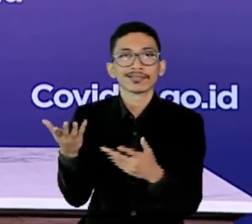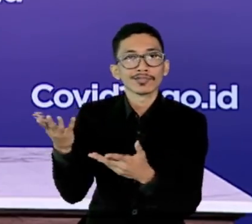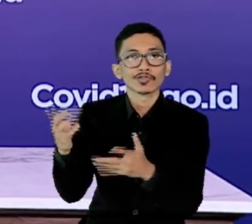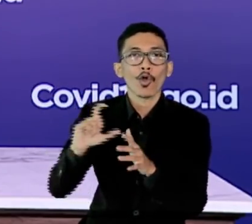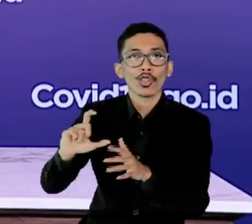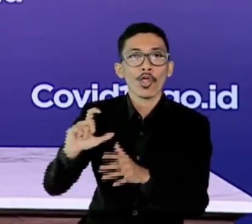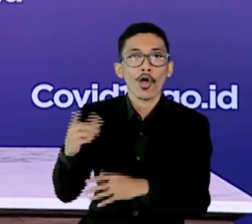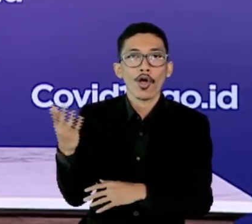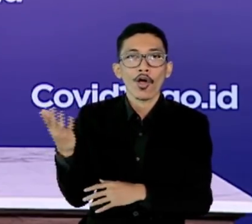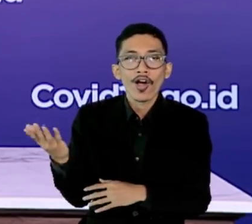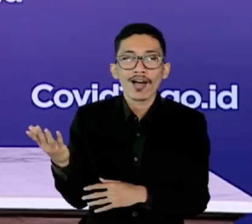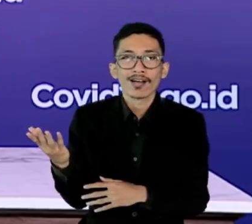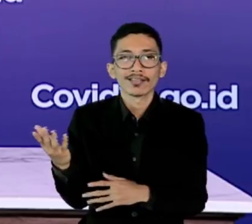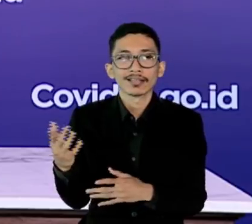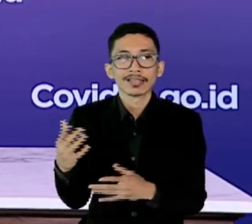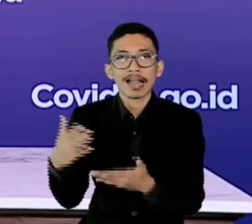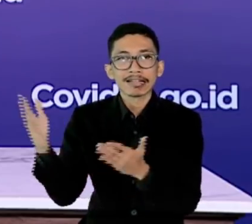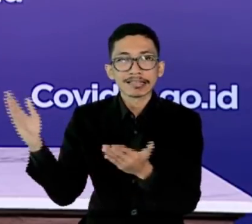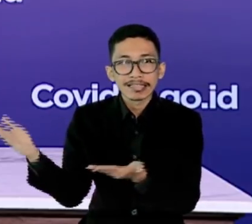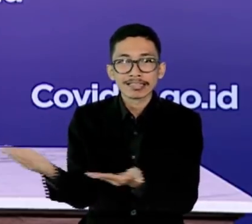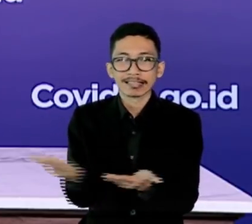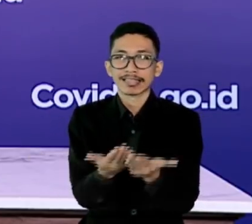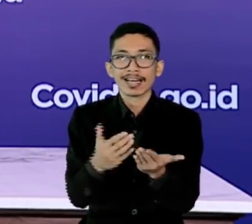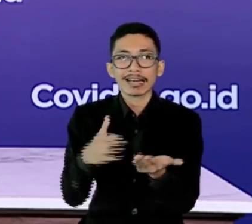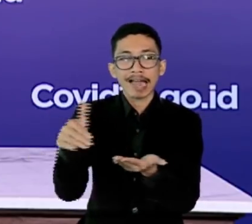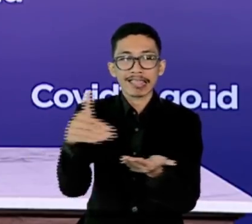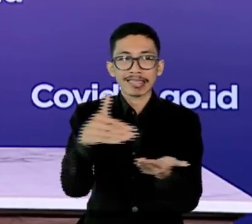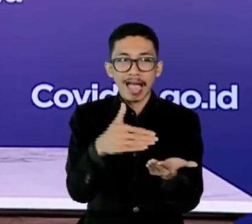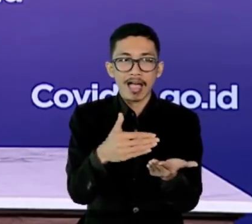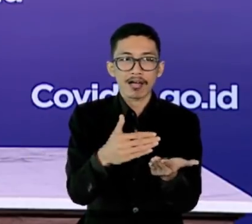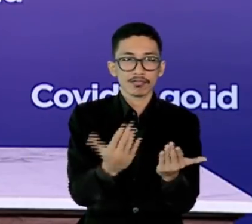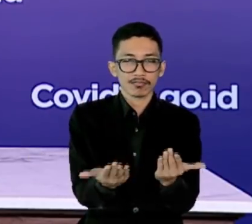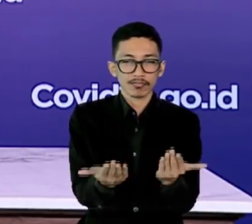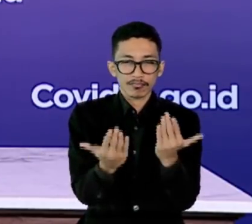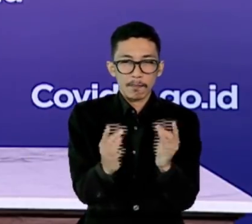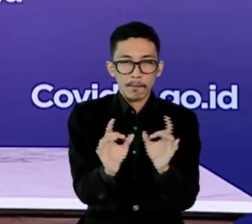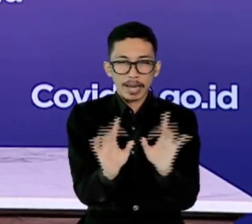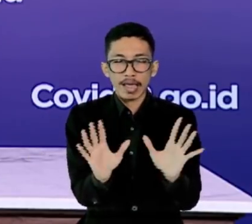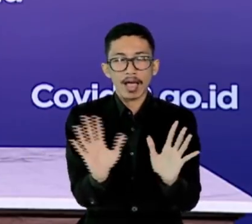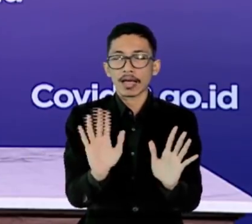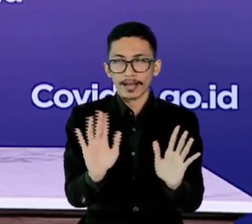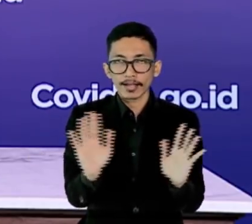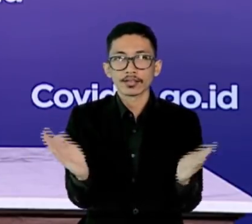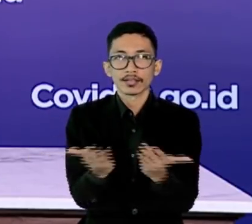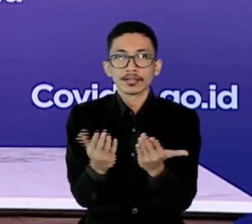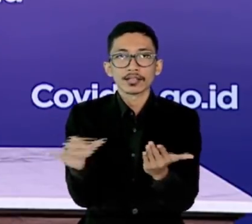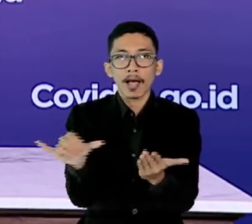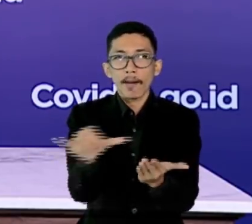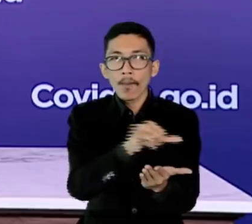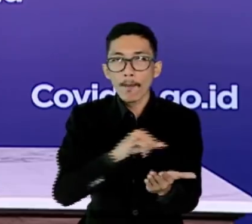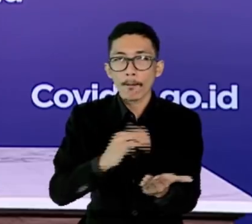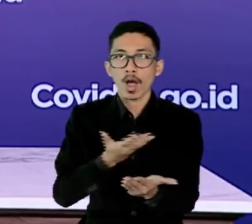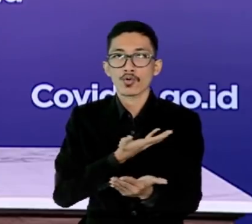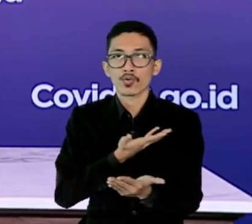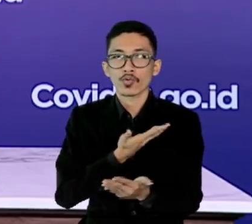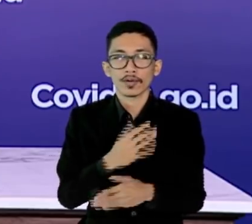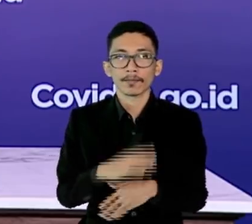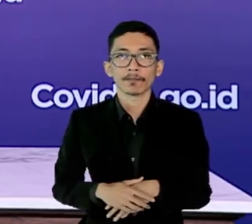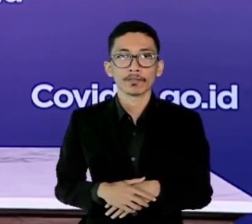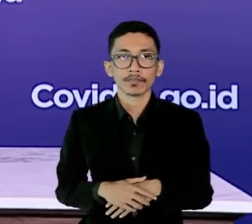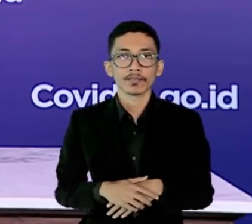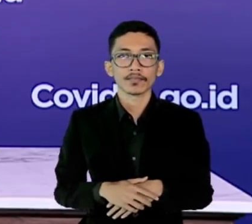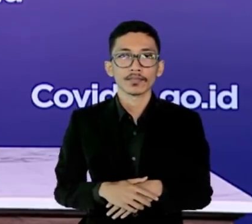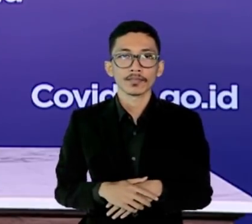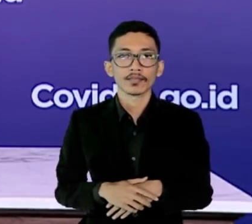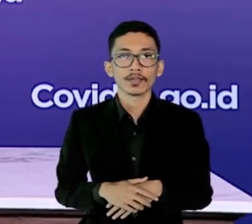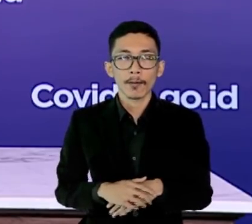yang berbeda antara pusat dan daerah ke depannya. Selain itu, saya juga mengingatkan kepada masing-masing provinsi